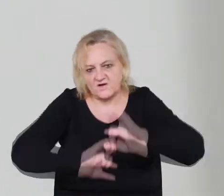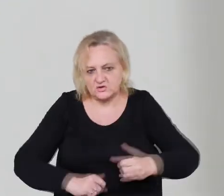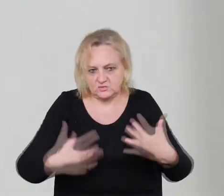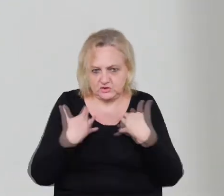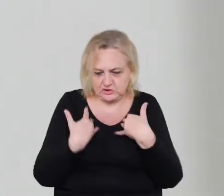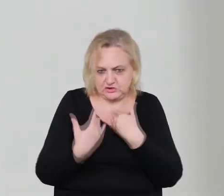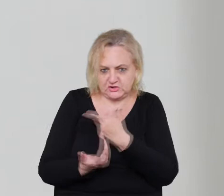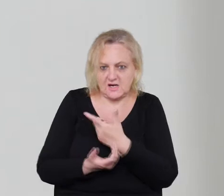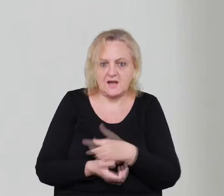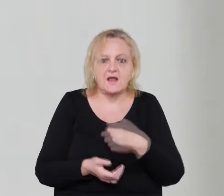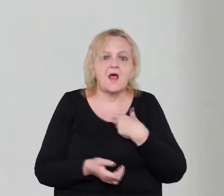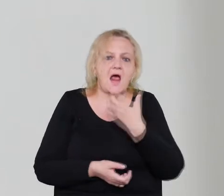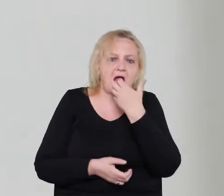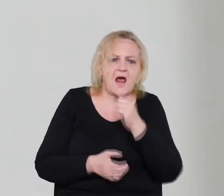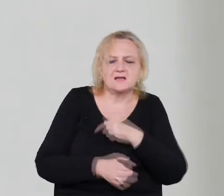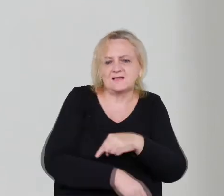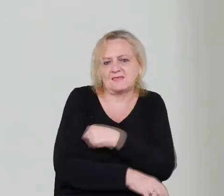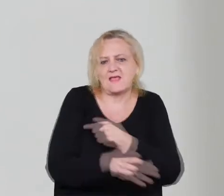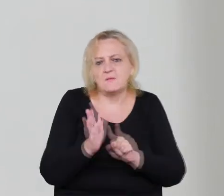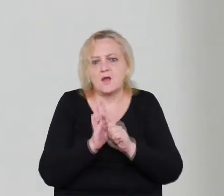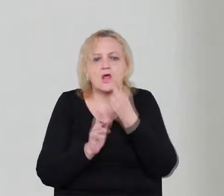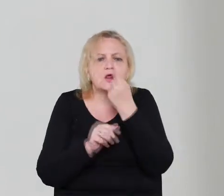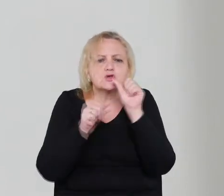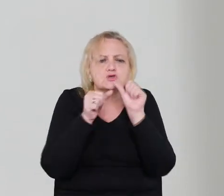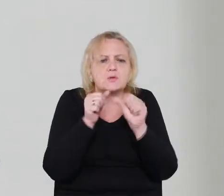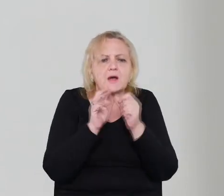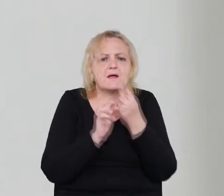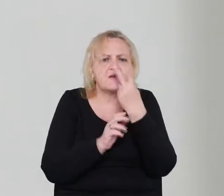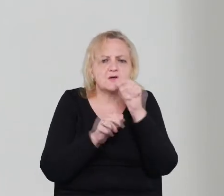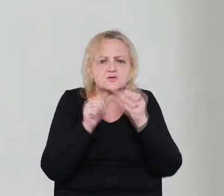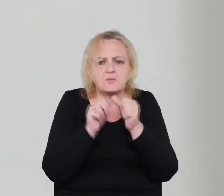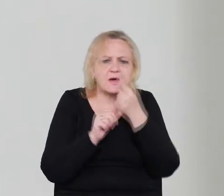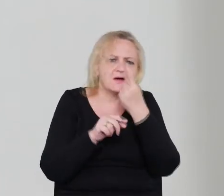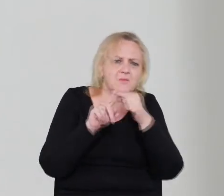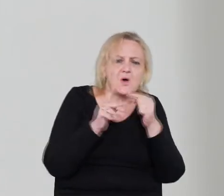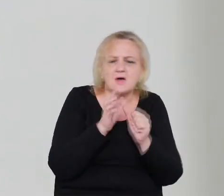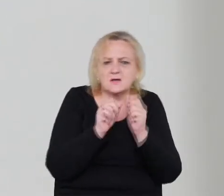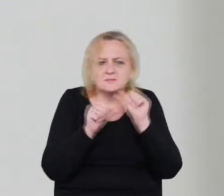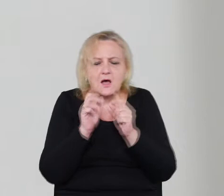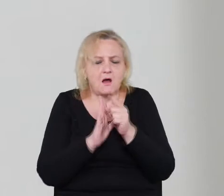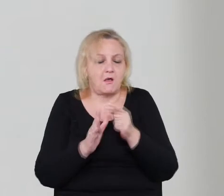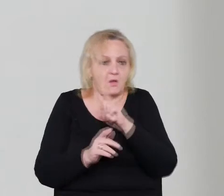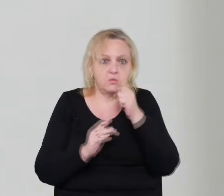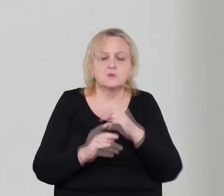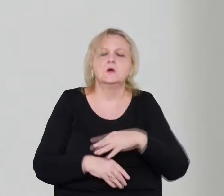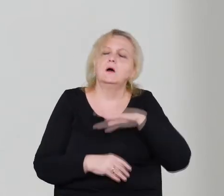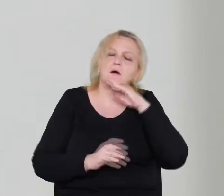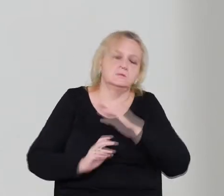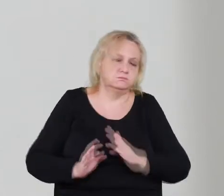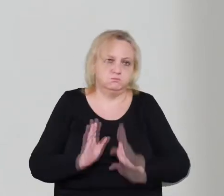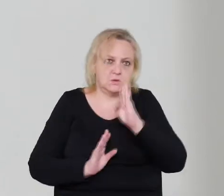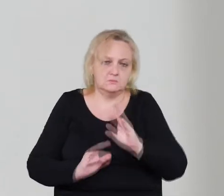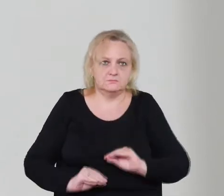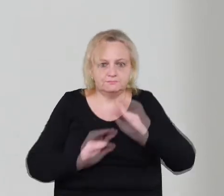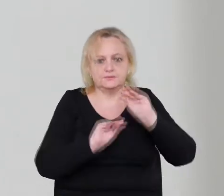i tam temperatura która podskoczy jeden stopień co półtora stopnia po prostu zacznie tych ludzi wypycha i coraz bardziej na północ